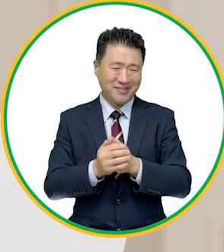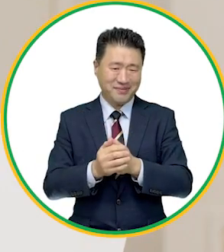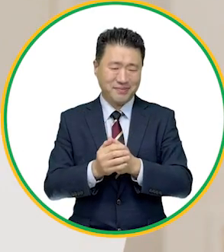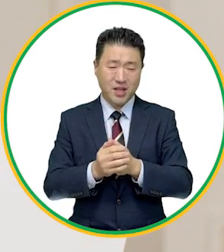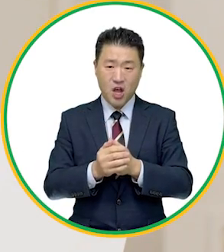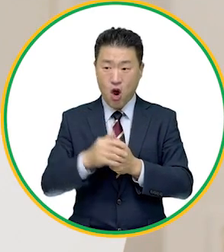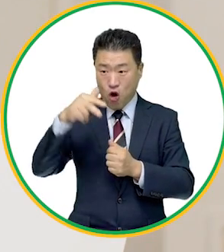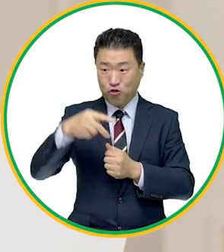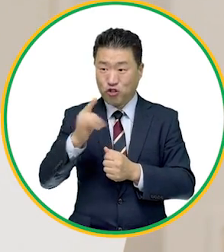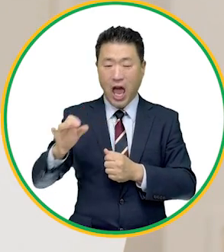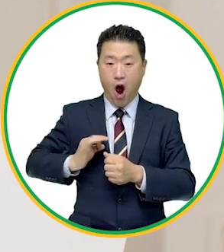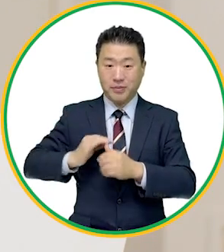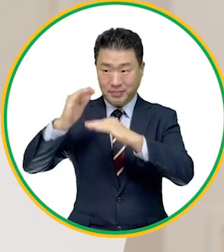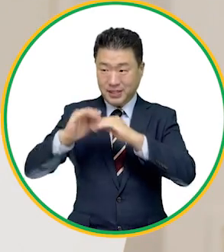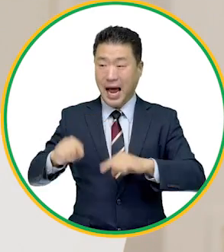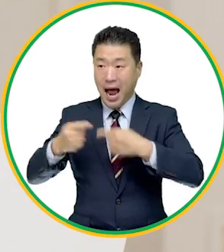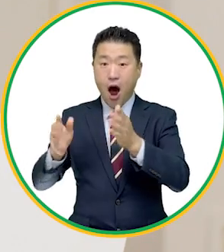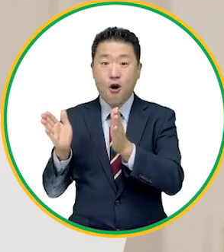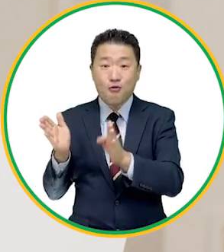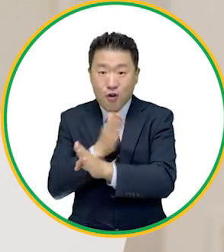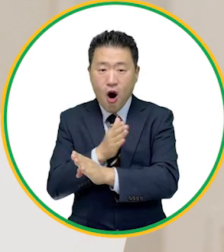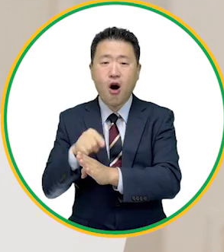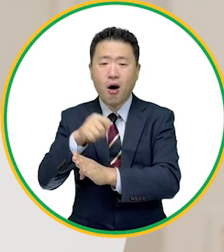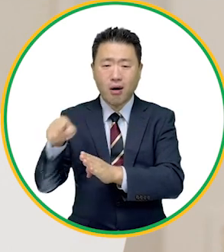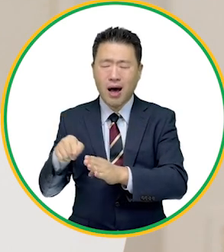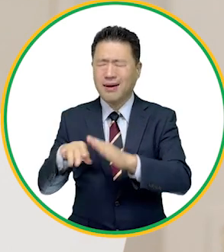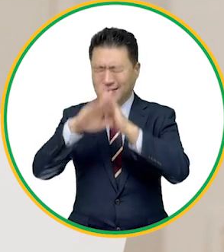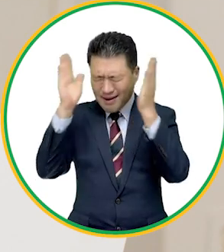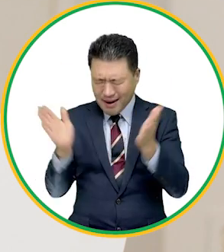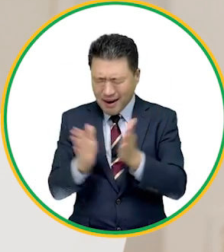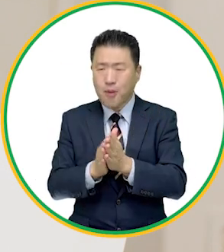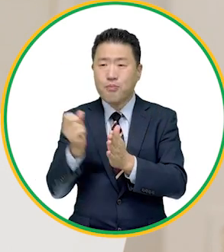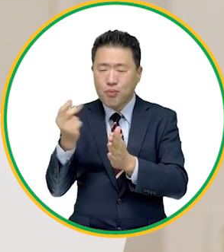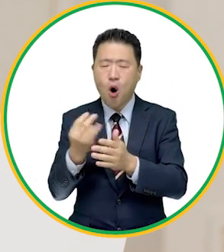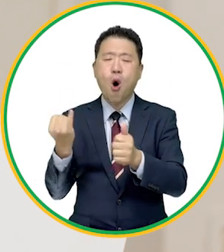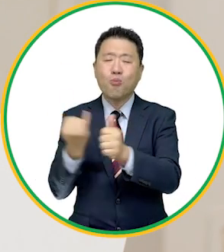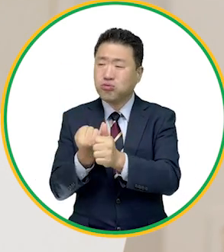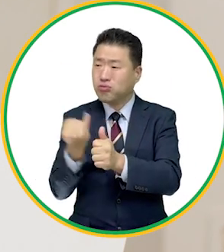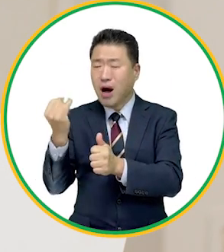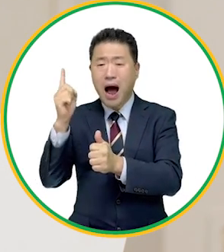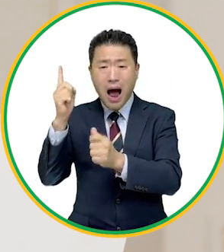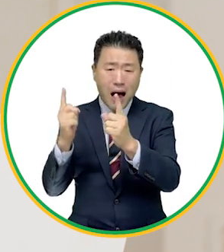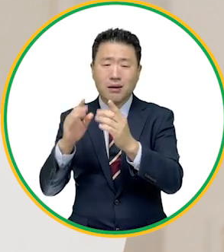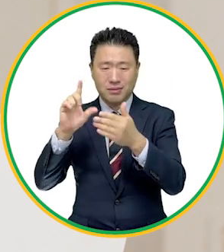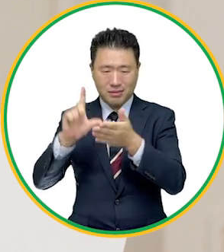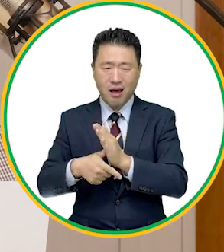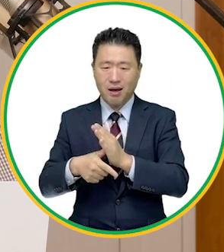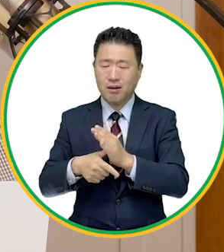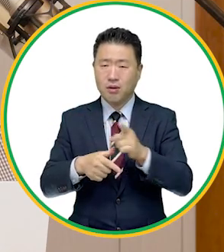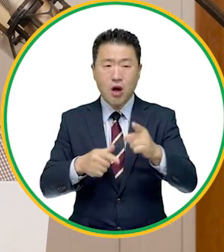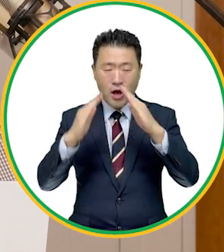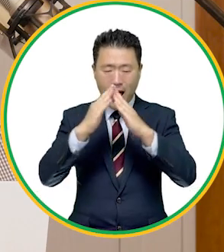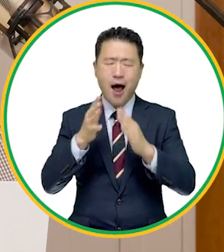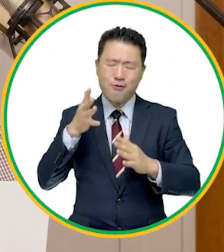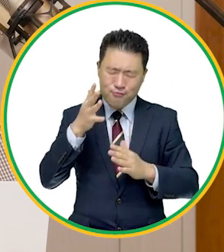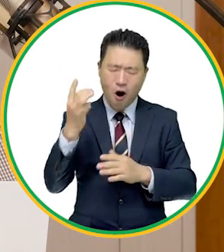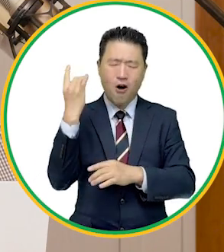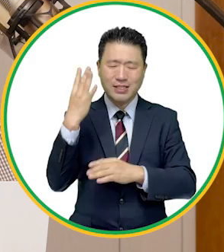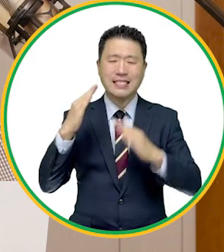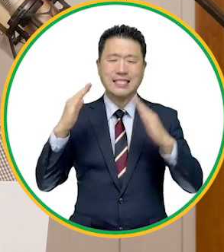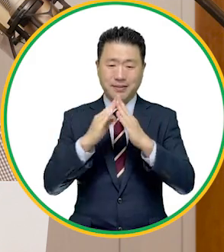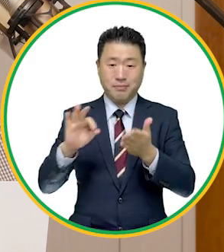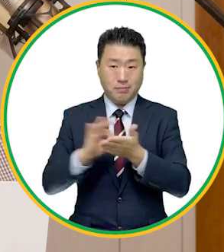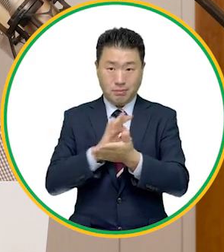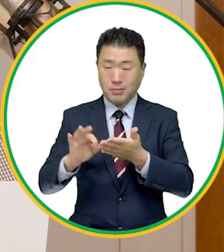질문입니다. 주택연금에 가입하신 후에는 가입자 모두 혹은 부부 중 한 분께서 대상주택을